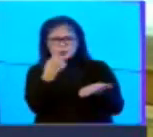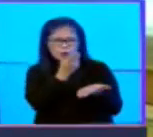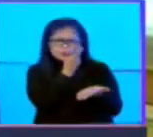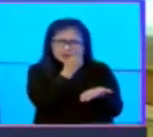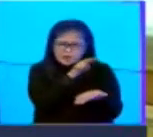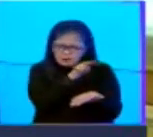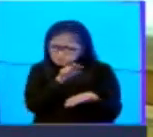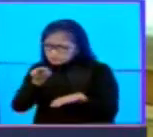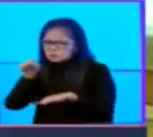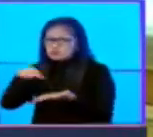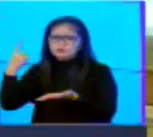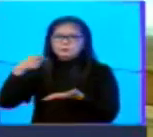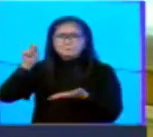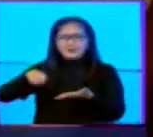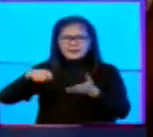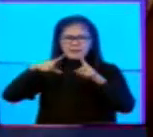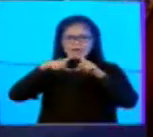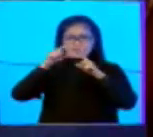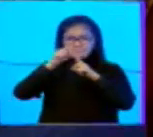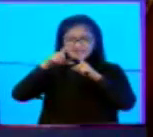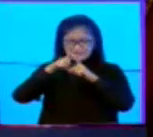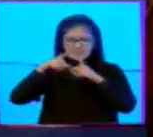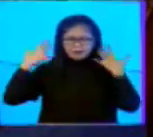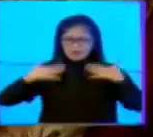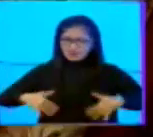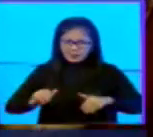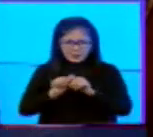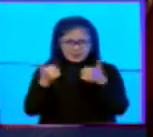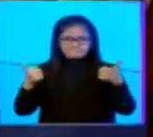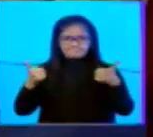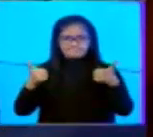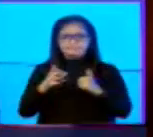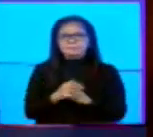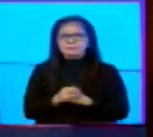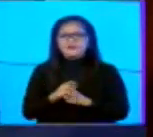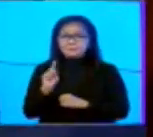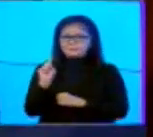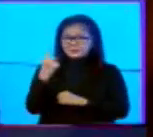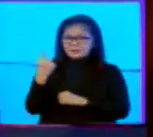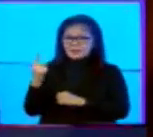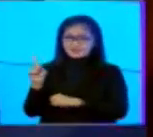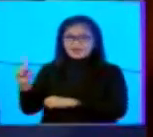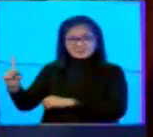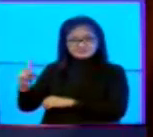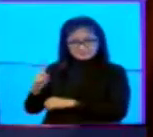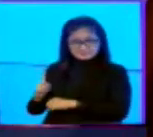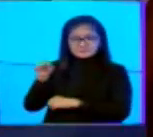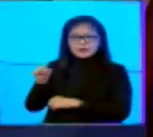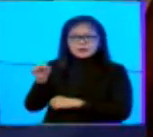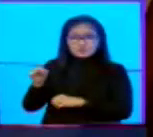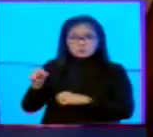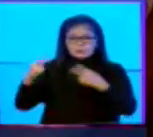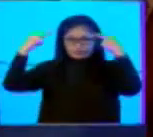semua perisai-perisai yang disebut dengan APD itu. Jadi dari pertama mereka datang kami screening.